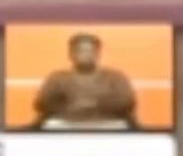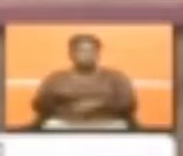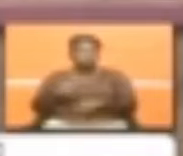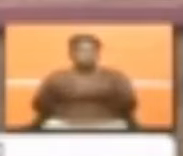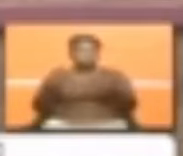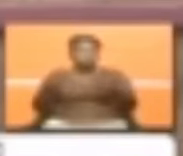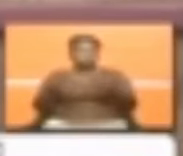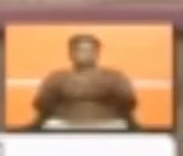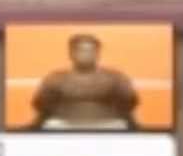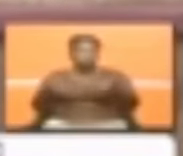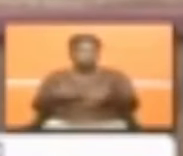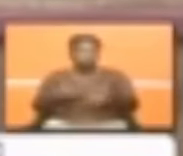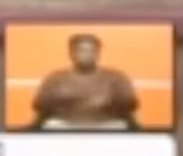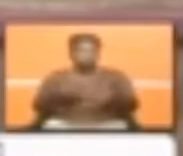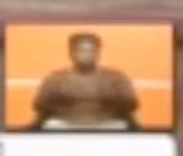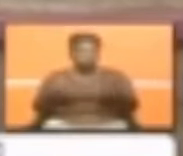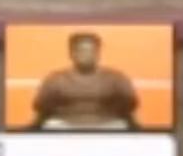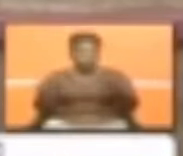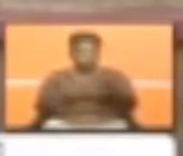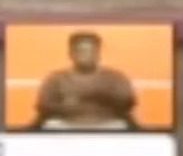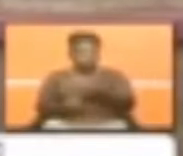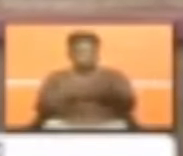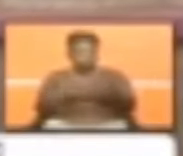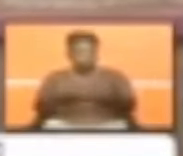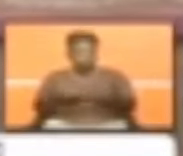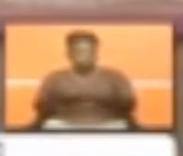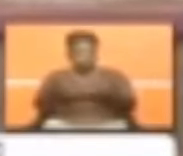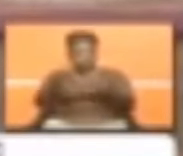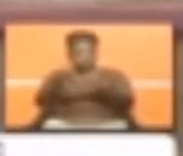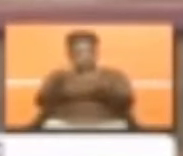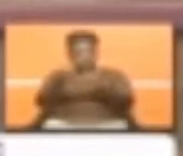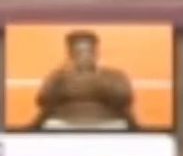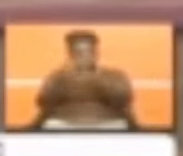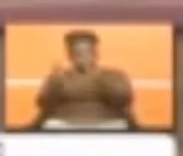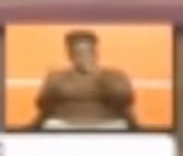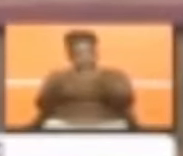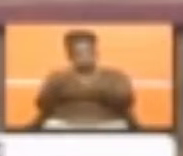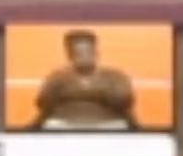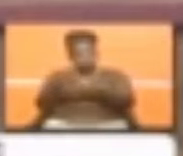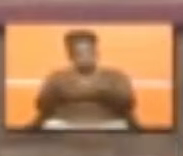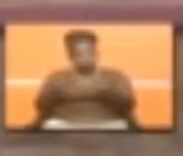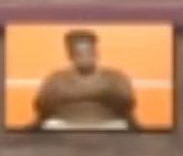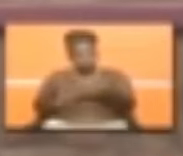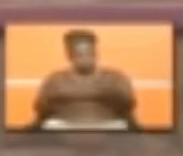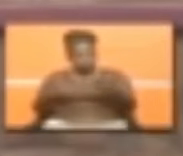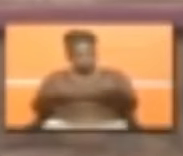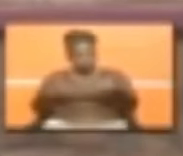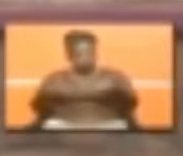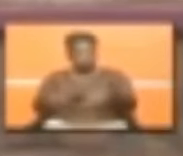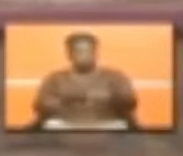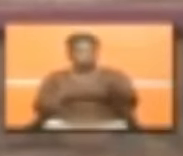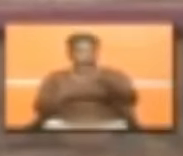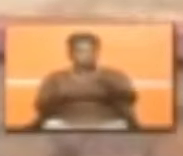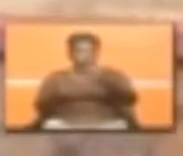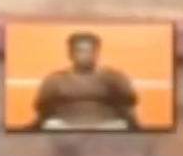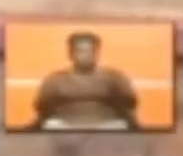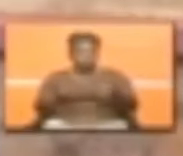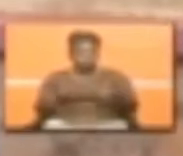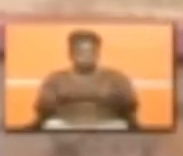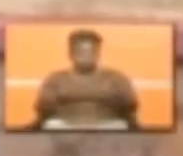mbakati. Bali bapangisa wa ngabasula wansinze ngansula wa guru. Webala ba mvudewo, neba wamba wa guru, neba tuwala